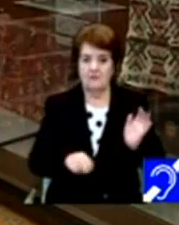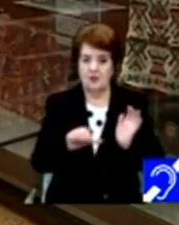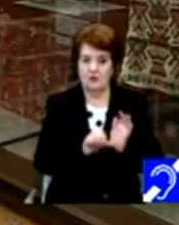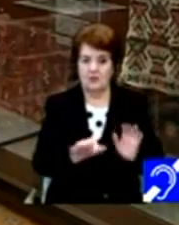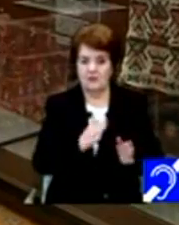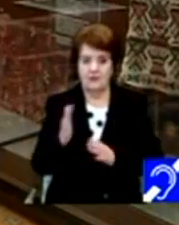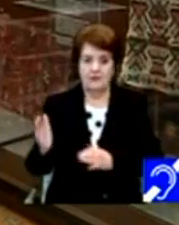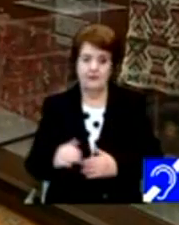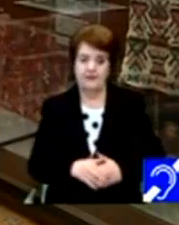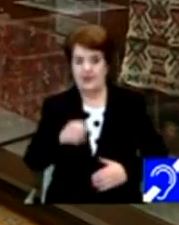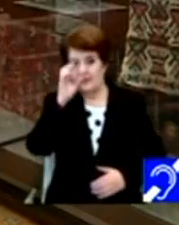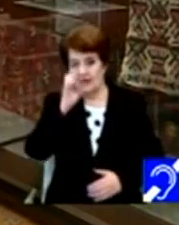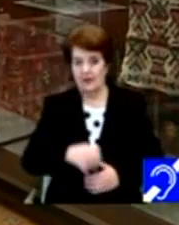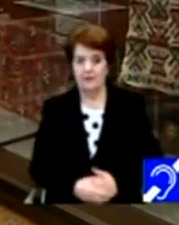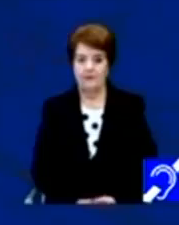de țări.